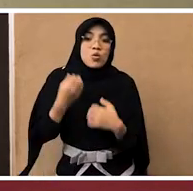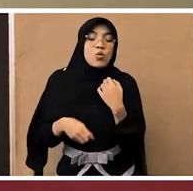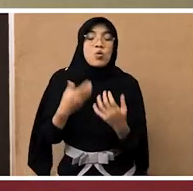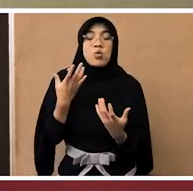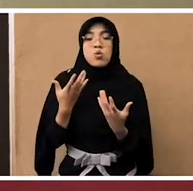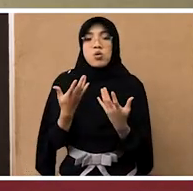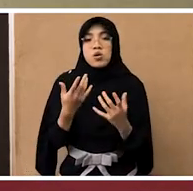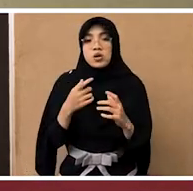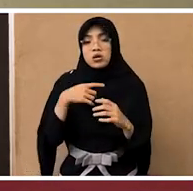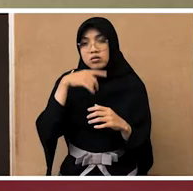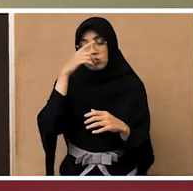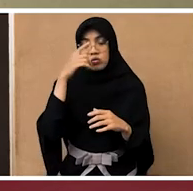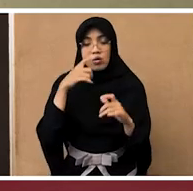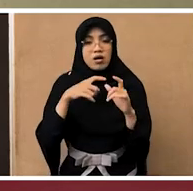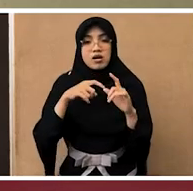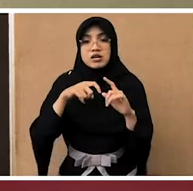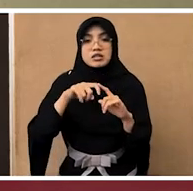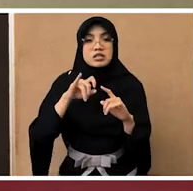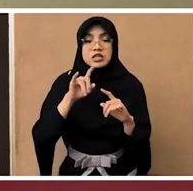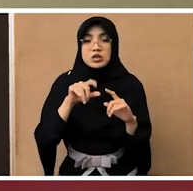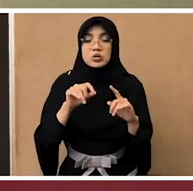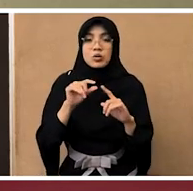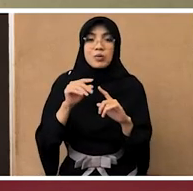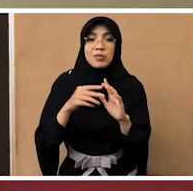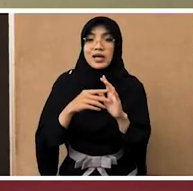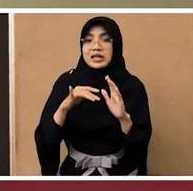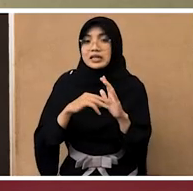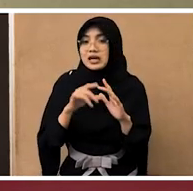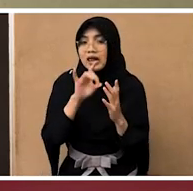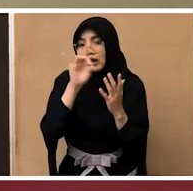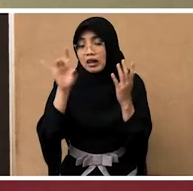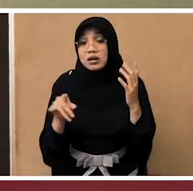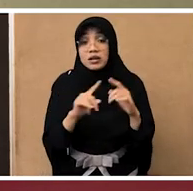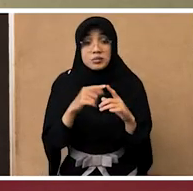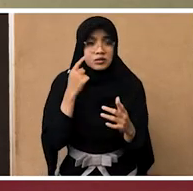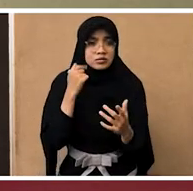dan sedang aku dan sebagainya gitu ya padahal